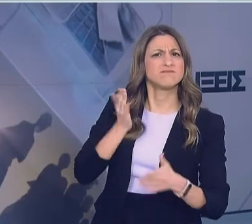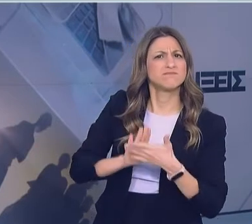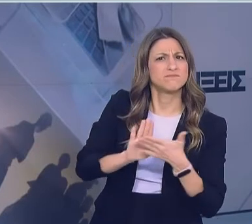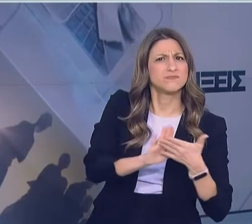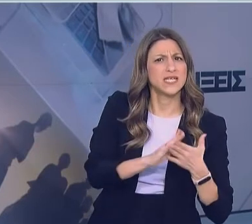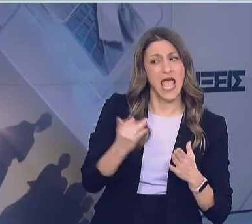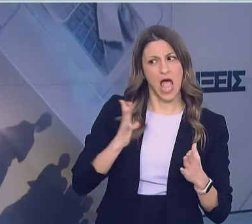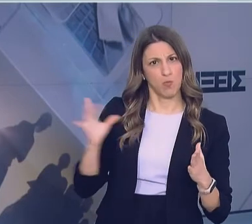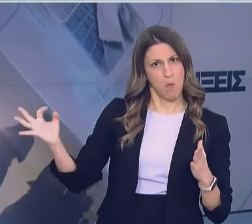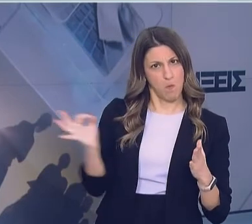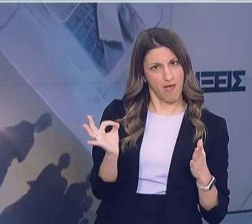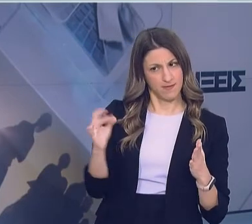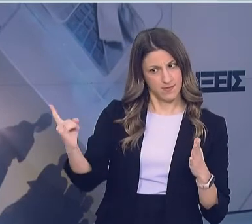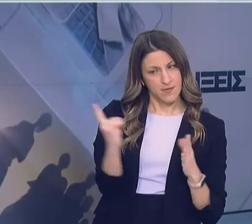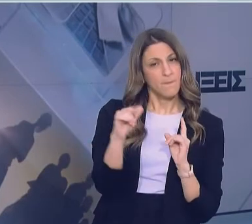κρούσματος.